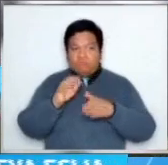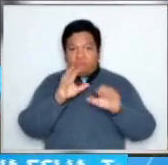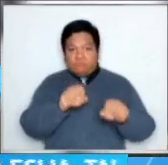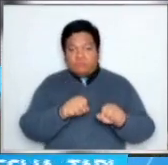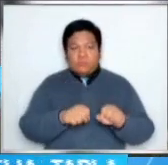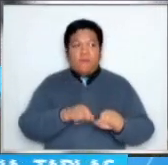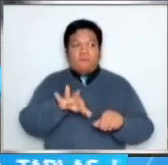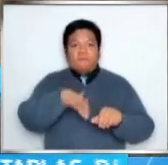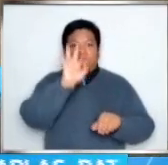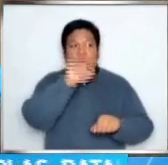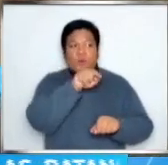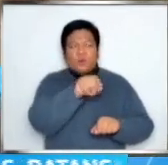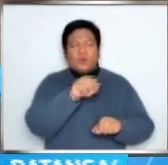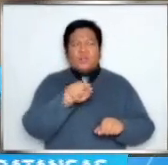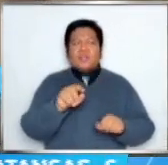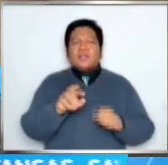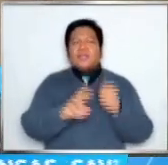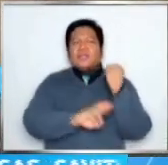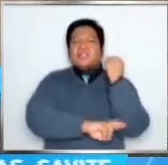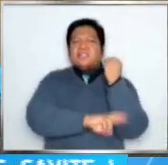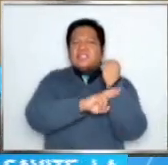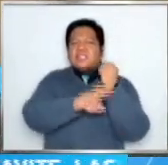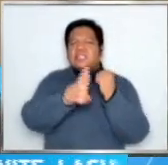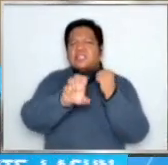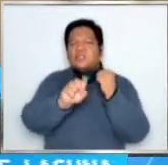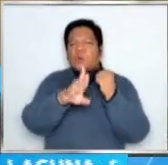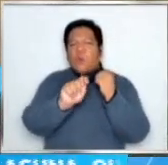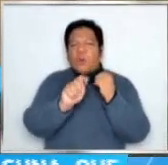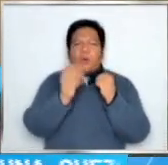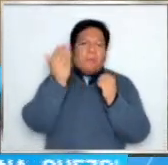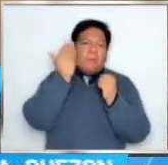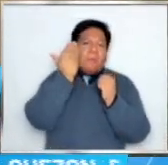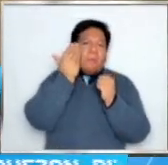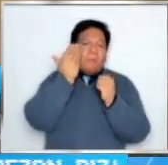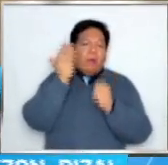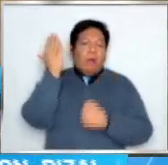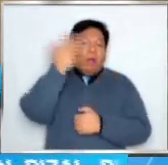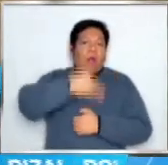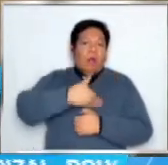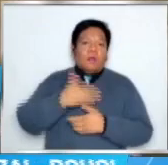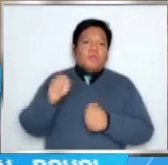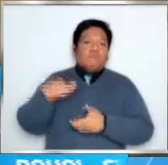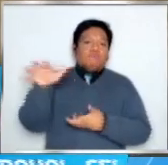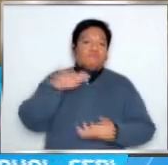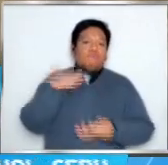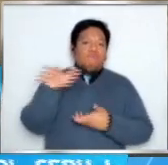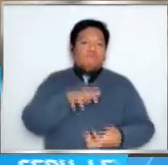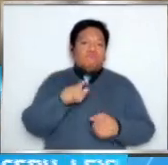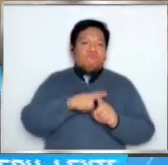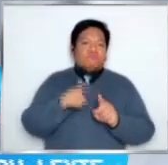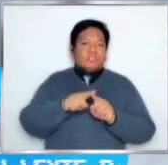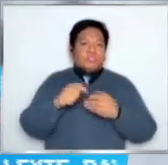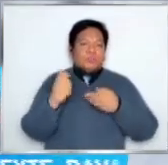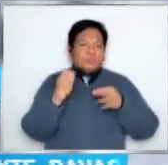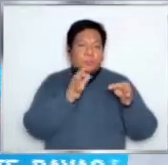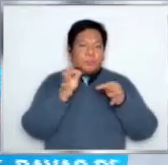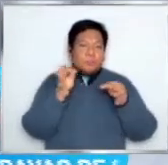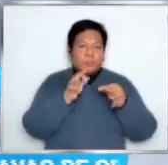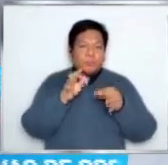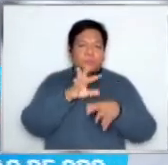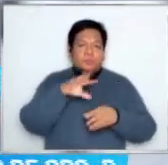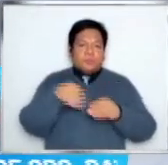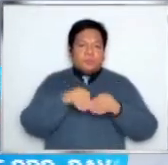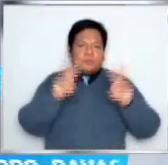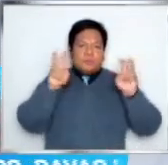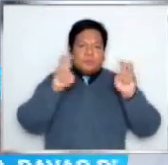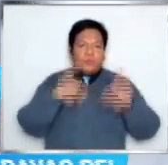Chinese na ginagawang fraud para makapagpapasok ng shipment ng droga na nanggagaling sa mga bansang kasama sa Golden Triangle. Coplan Whisperer,